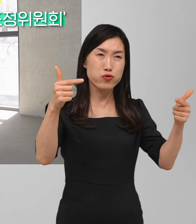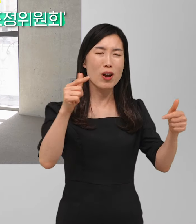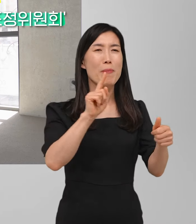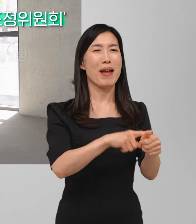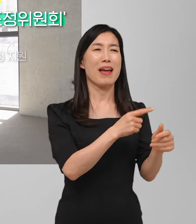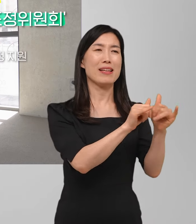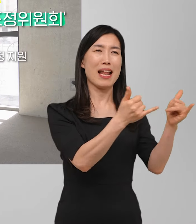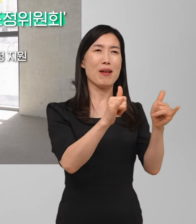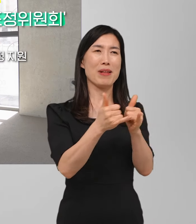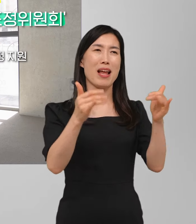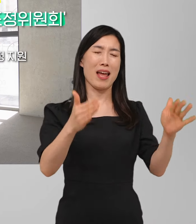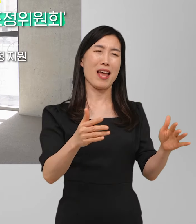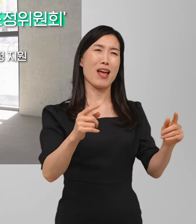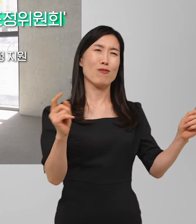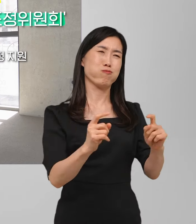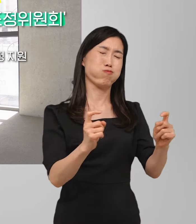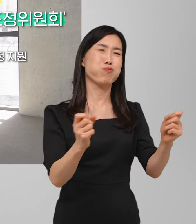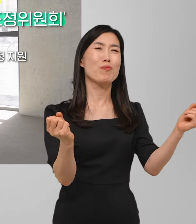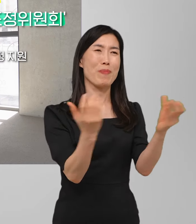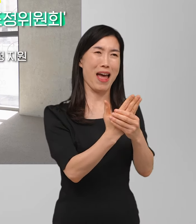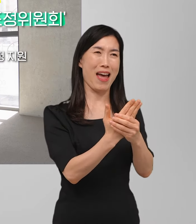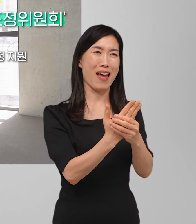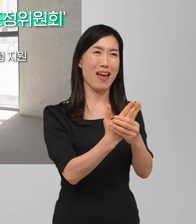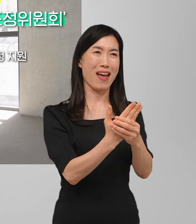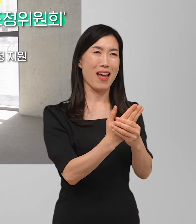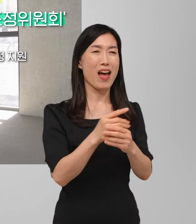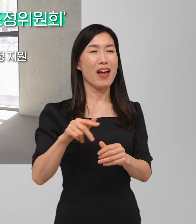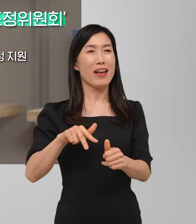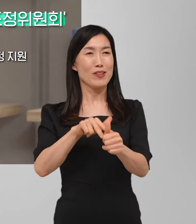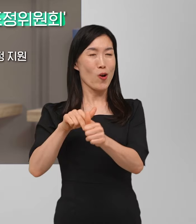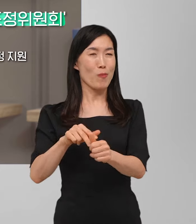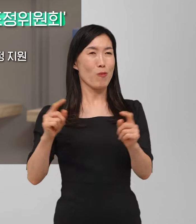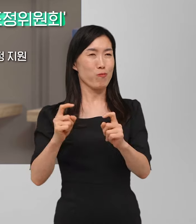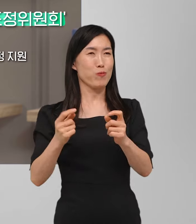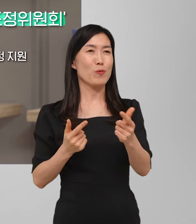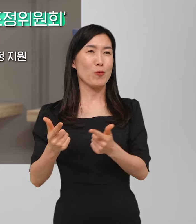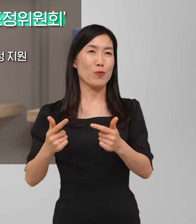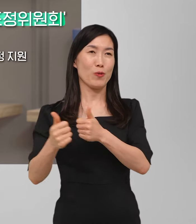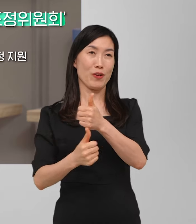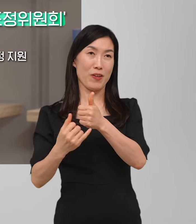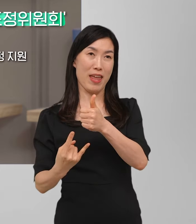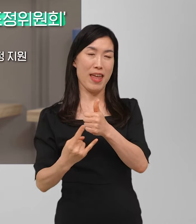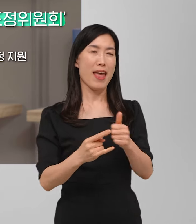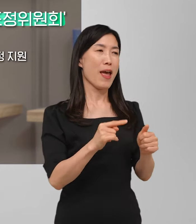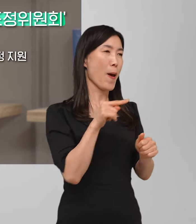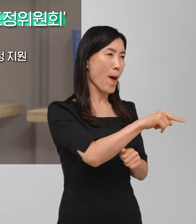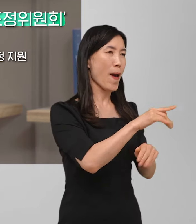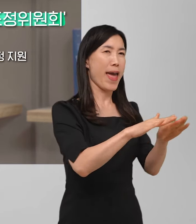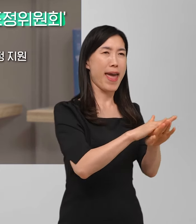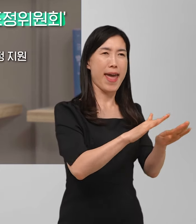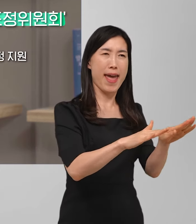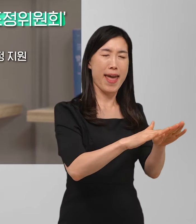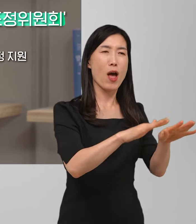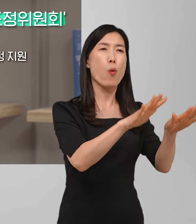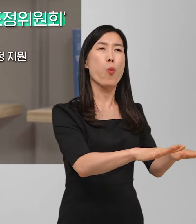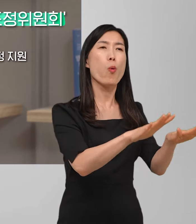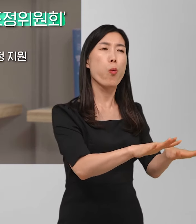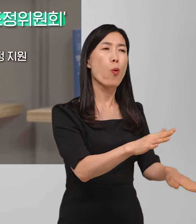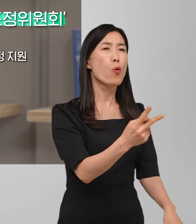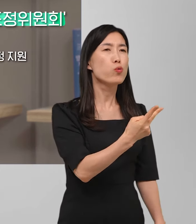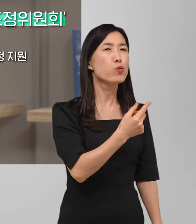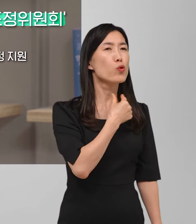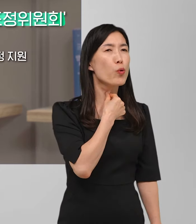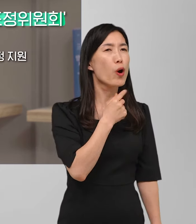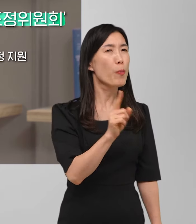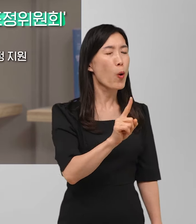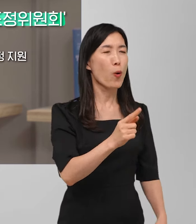보면 필연적으로 발생하게 되는 게 이제 사람들 사이에 분쟁이 좀 발생할 수가 있거든요. 데이터 분쟁조정위원회에서 빠르고 신속하게 그런 분쟁들을 해소하기